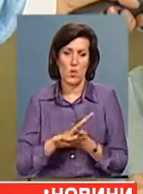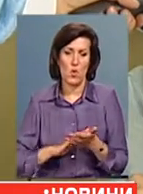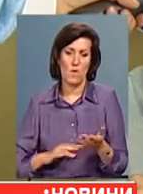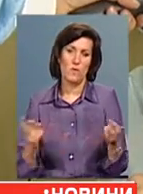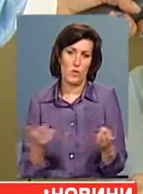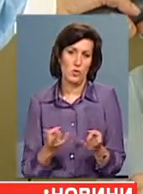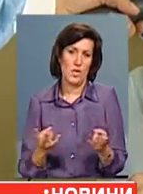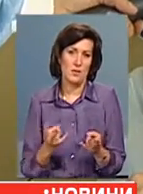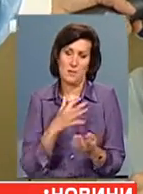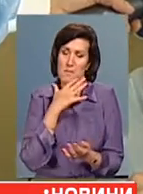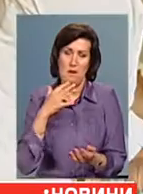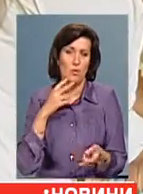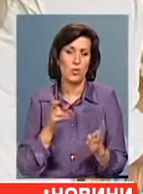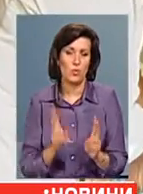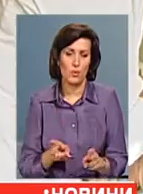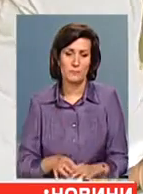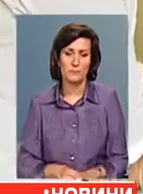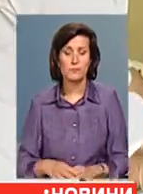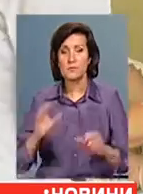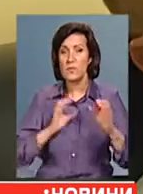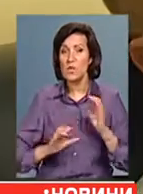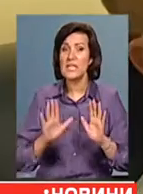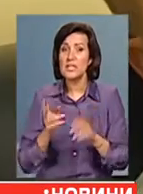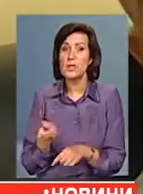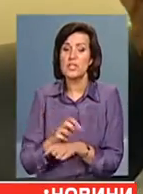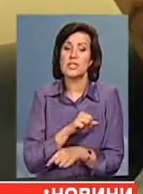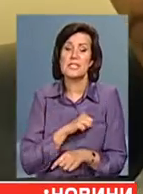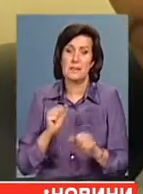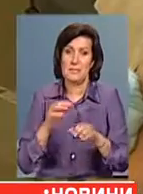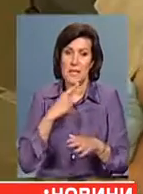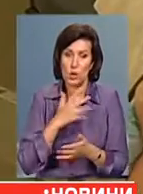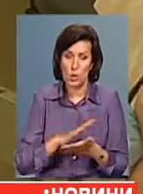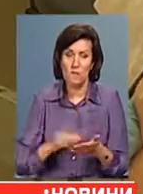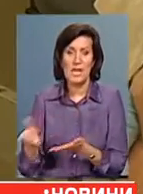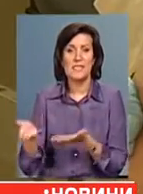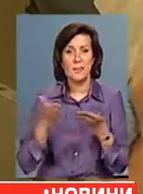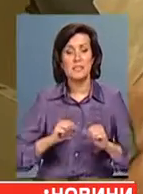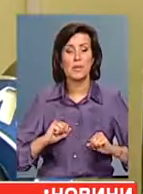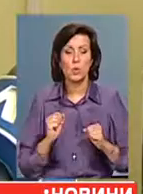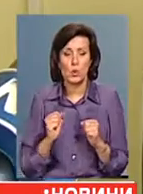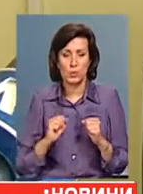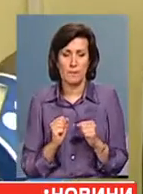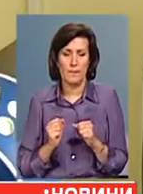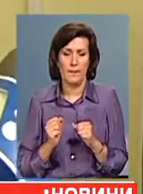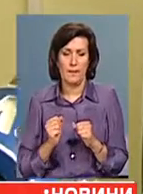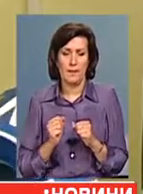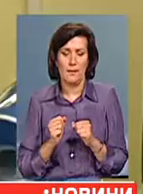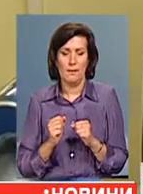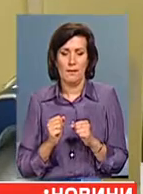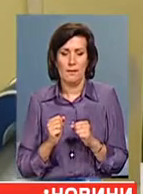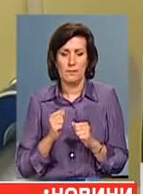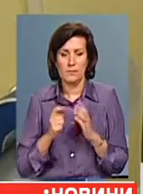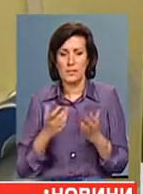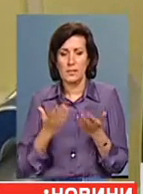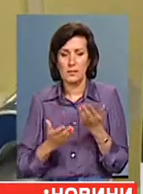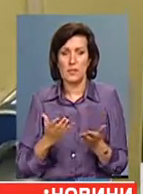крові нуждається багато хто. Студенти не лише прийшли самі здати кров, а й запросили друзів. Ходять міфи, що